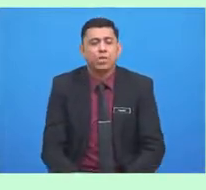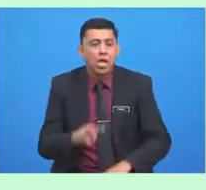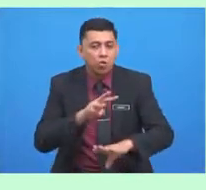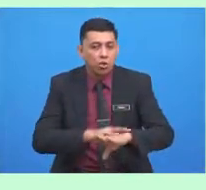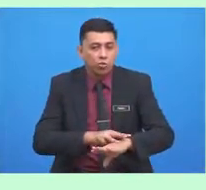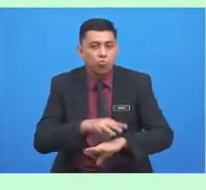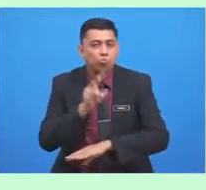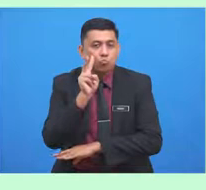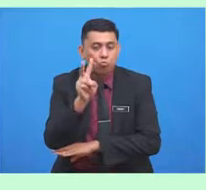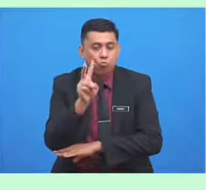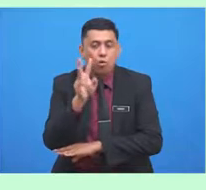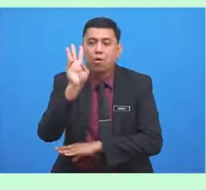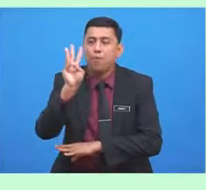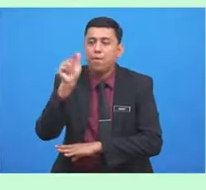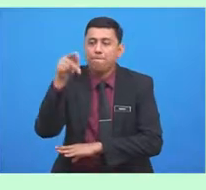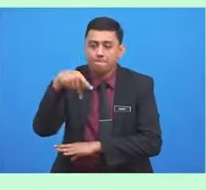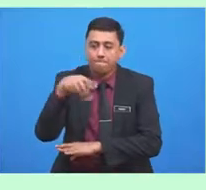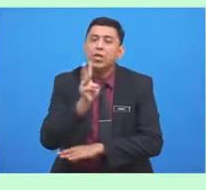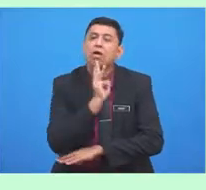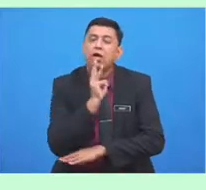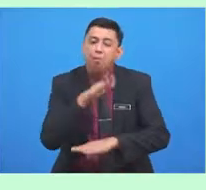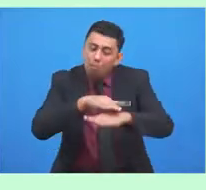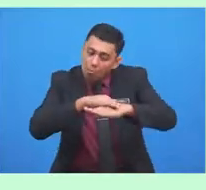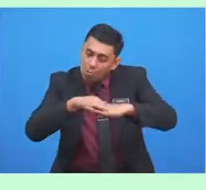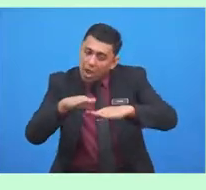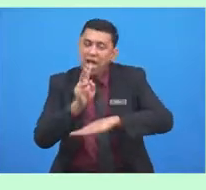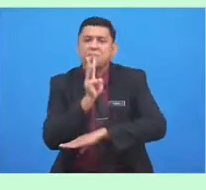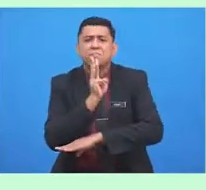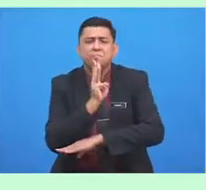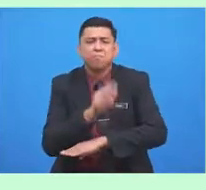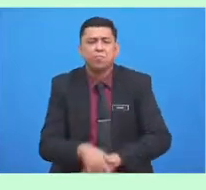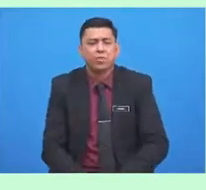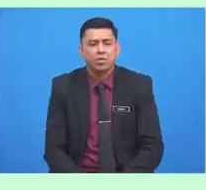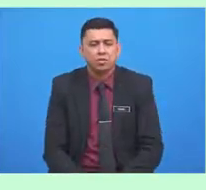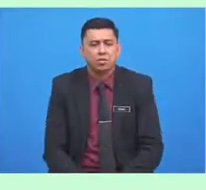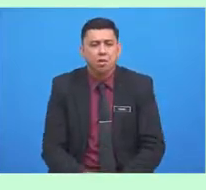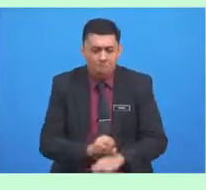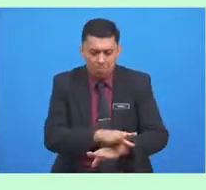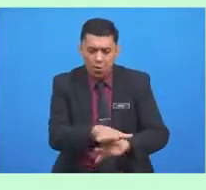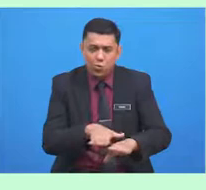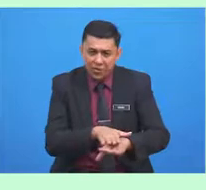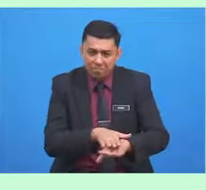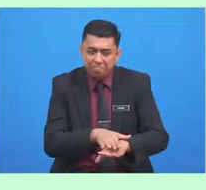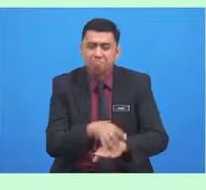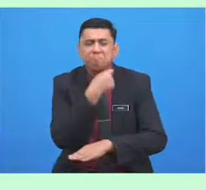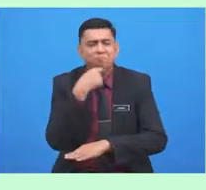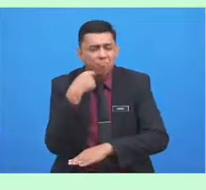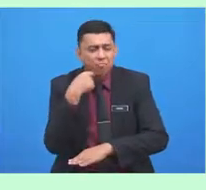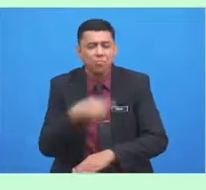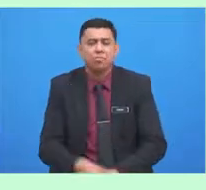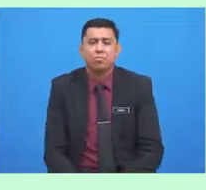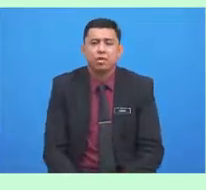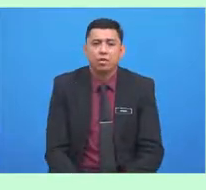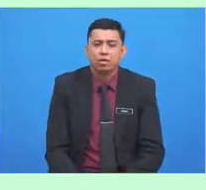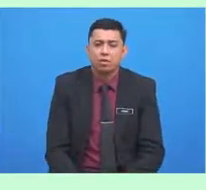kedua, tekanan wap air pada permukaan air juga mempengaruhi sejatan. Proses sejatan